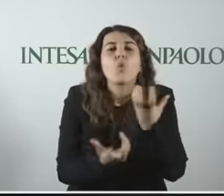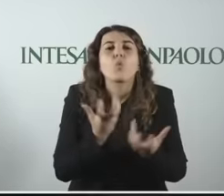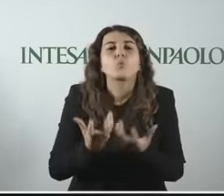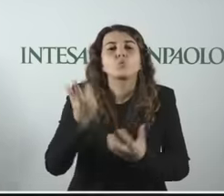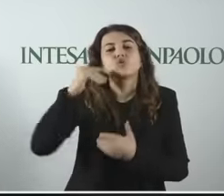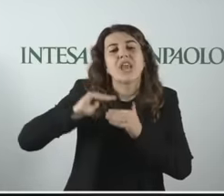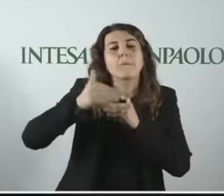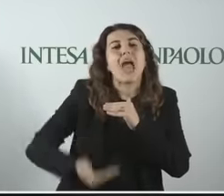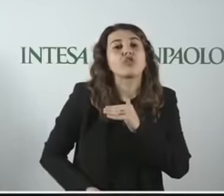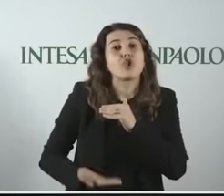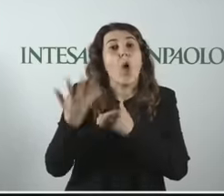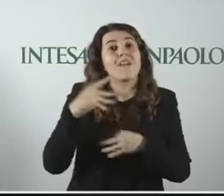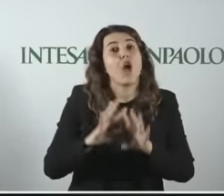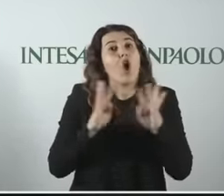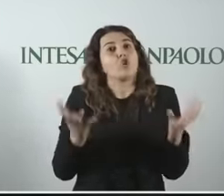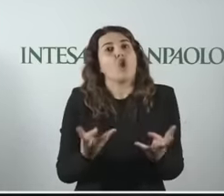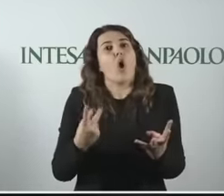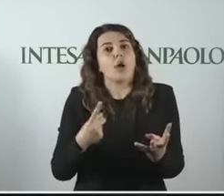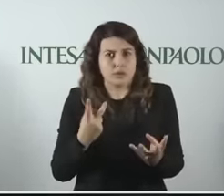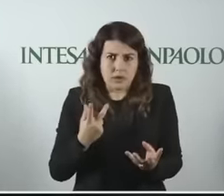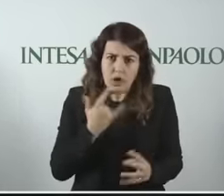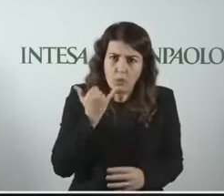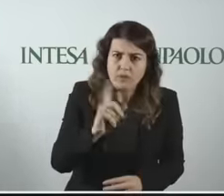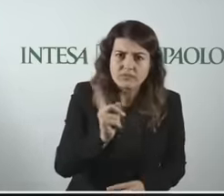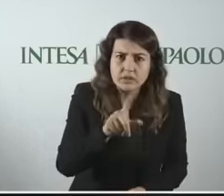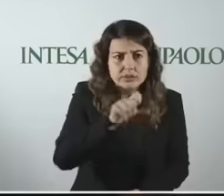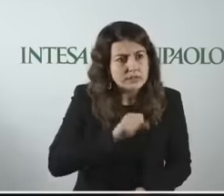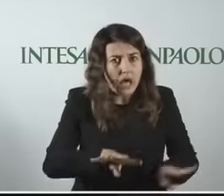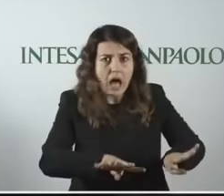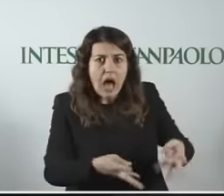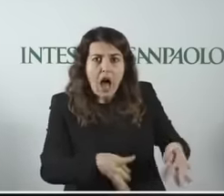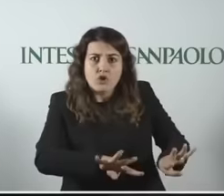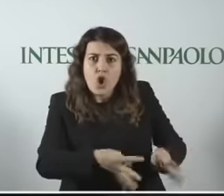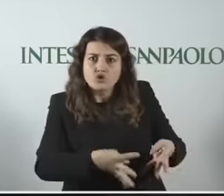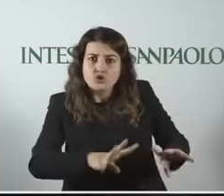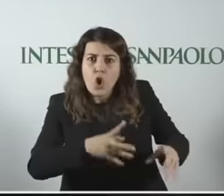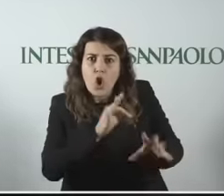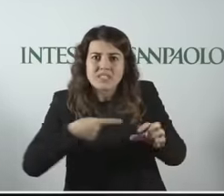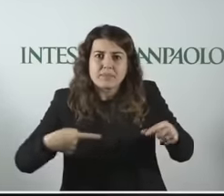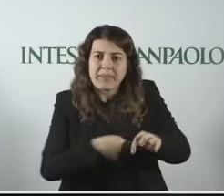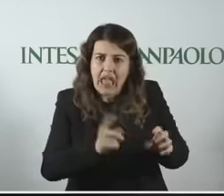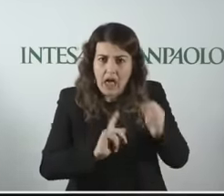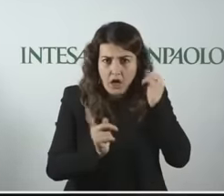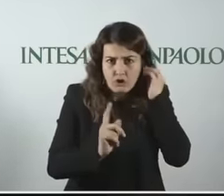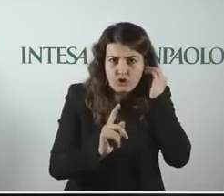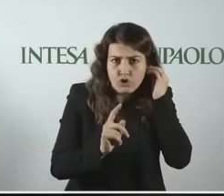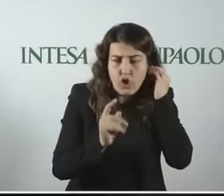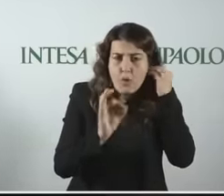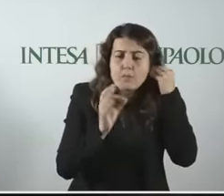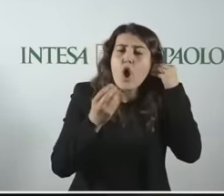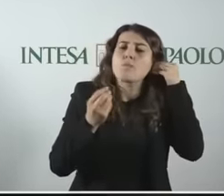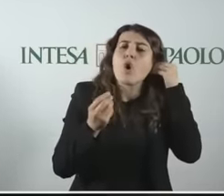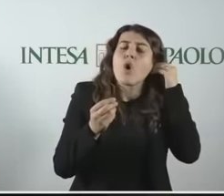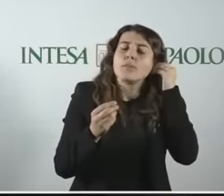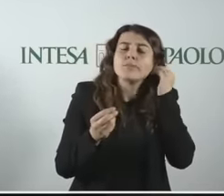La cucina di corte è una cosa molto complessa eh Cioè non dovete immaginarvi l'ar rostone allo spiedo ma invece cuochi che sanno produrre